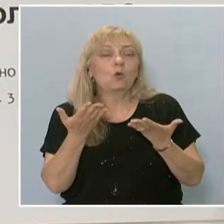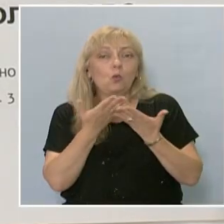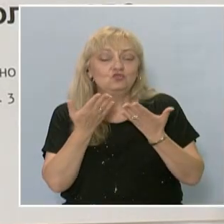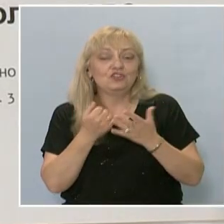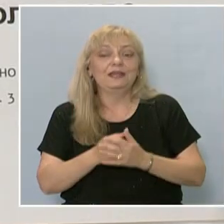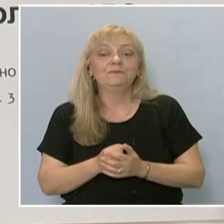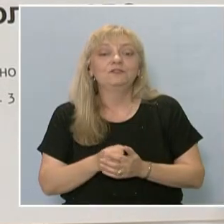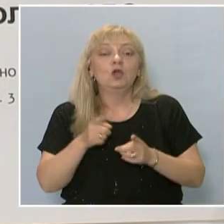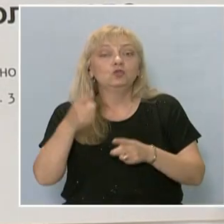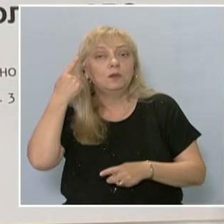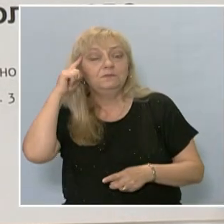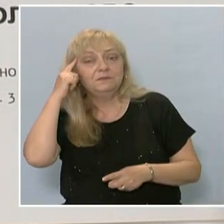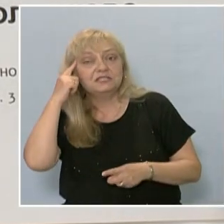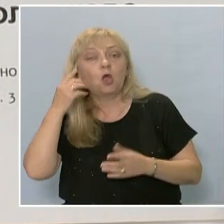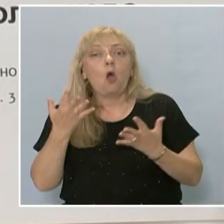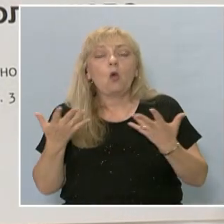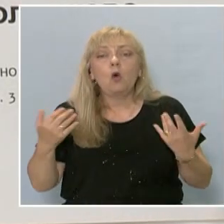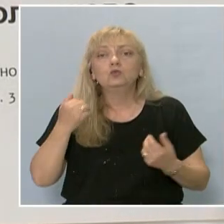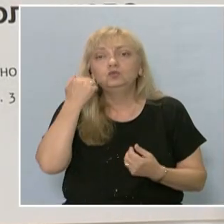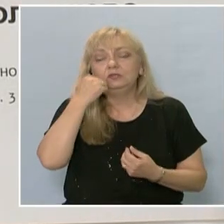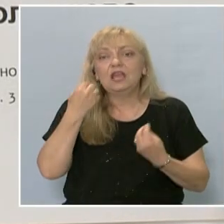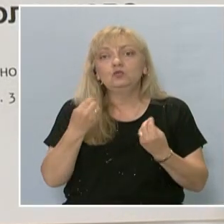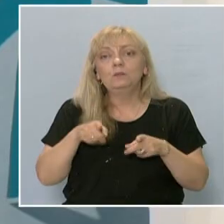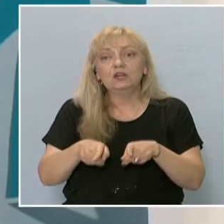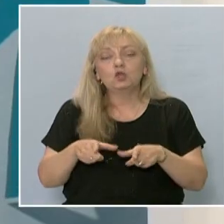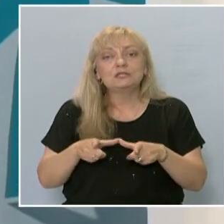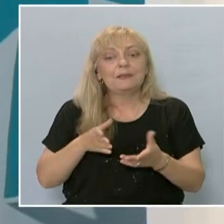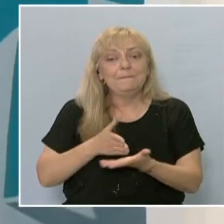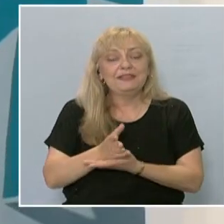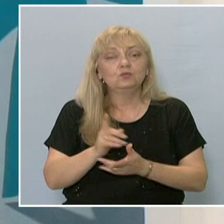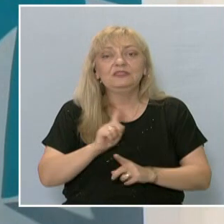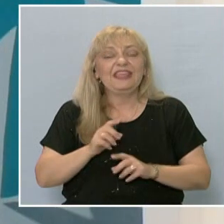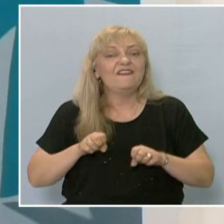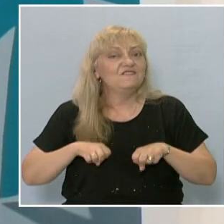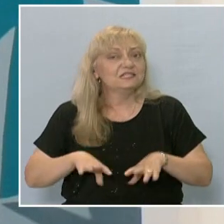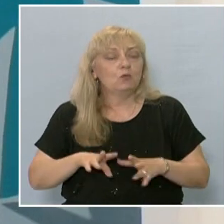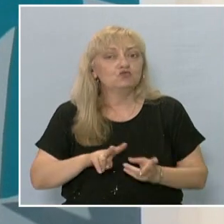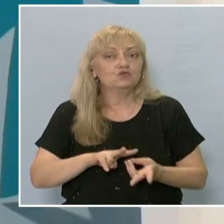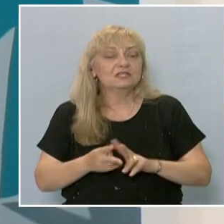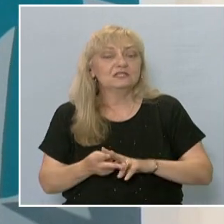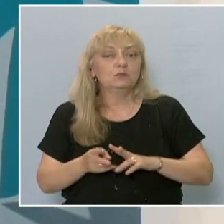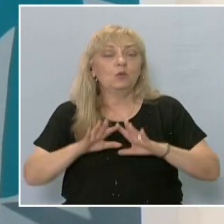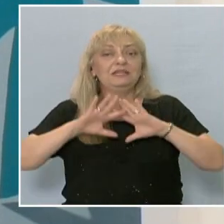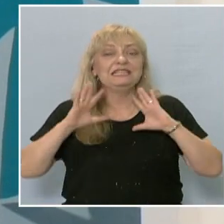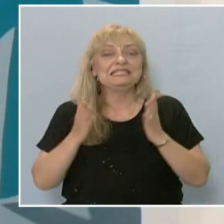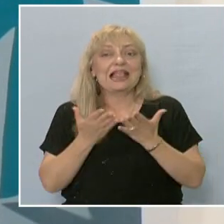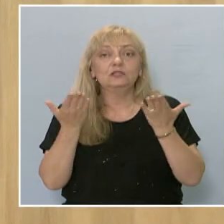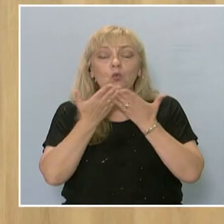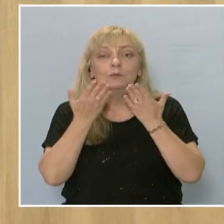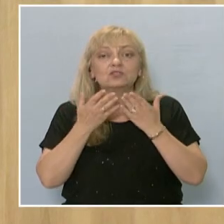караманчев смята че колкото и добър да е този метод не е възможно да се промени цялата образователна система затова залага на друг